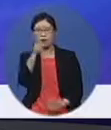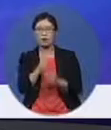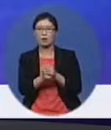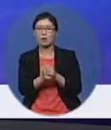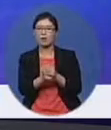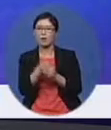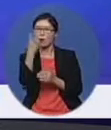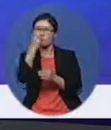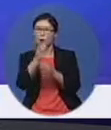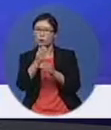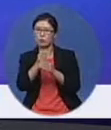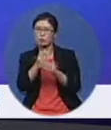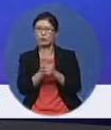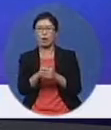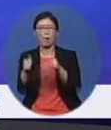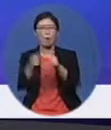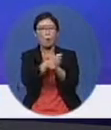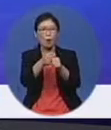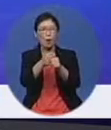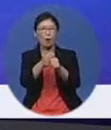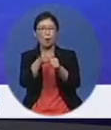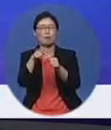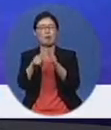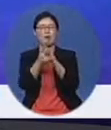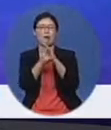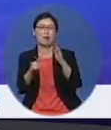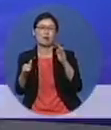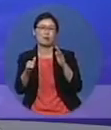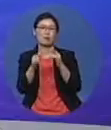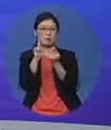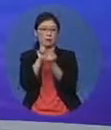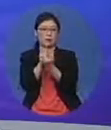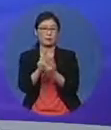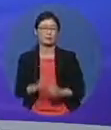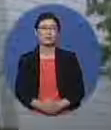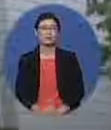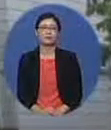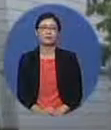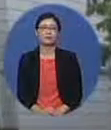가운데 폭행 피해자와 가족을 이솔리 기자가 만나봤습니다.